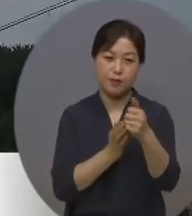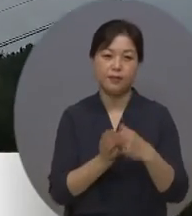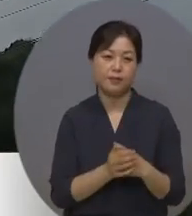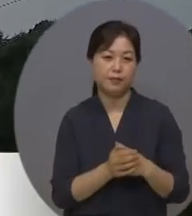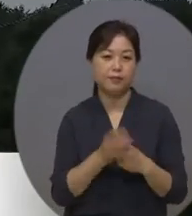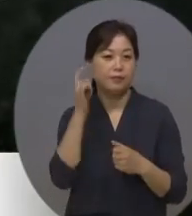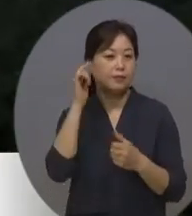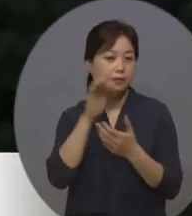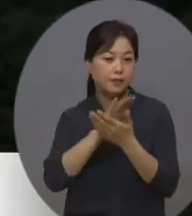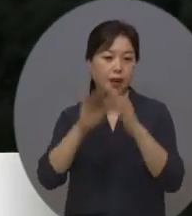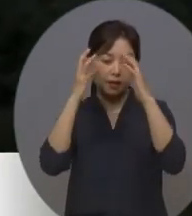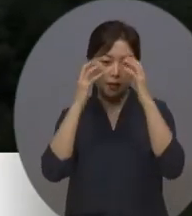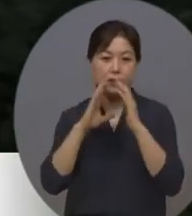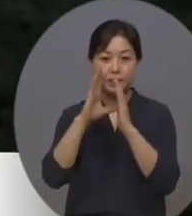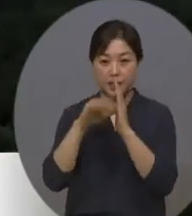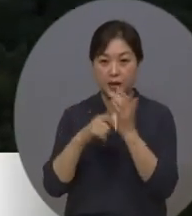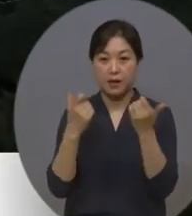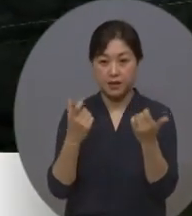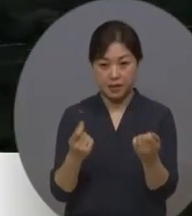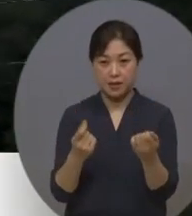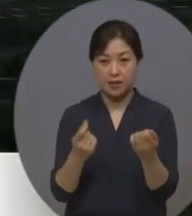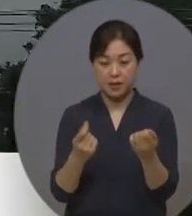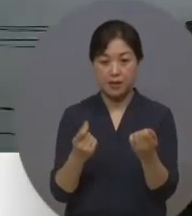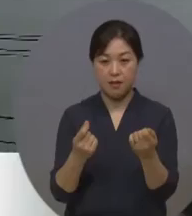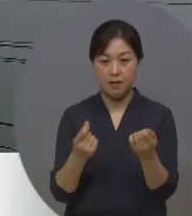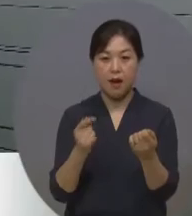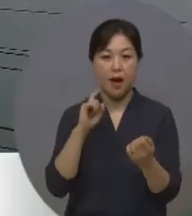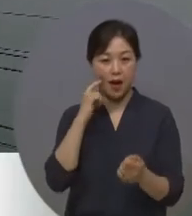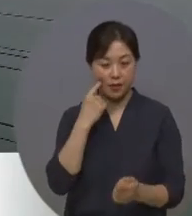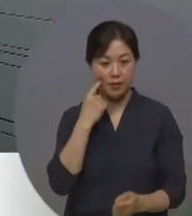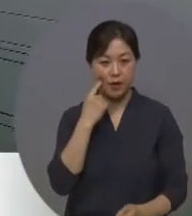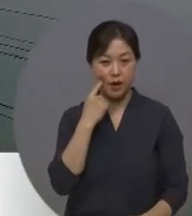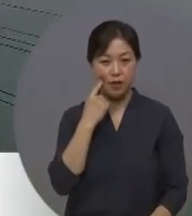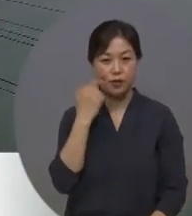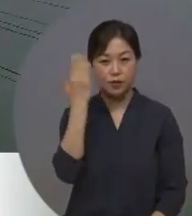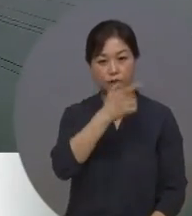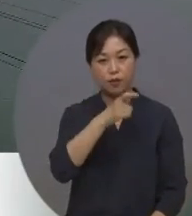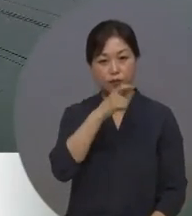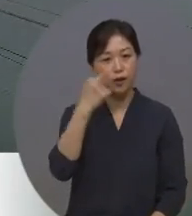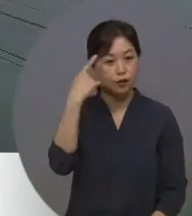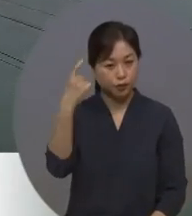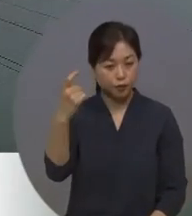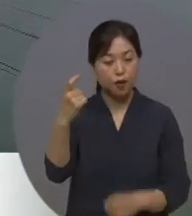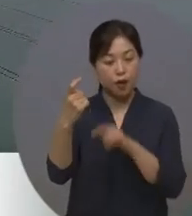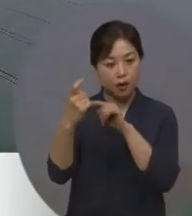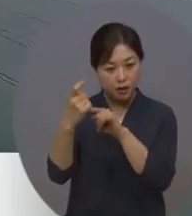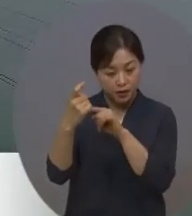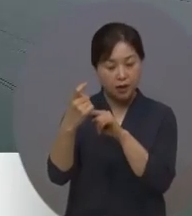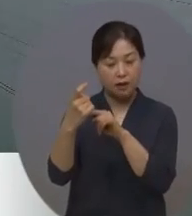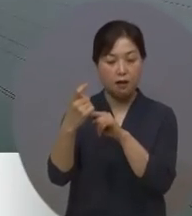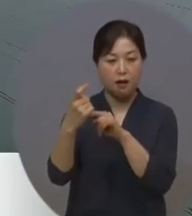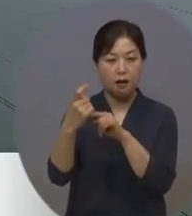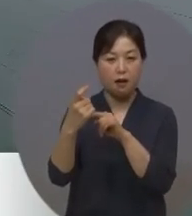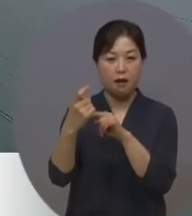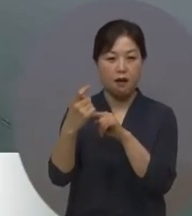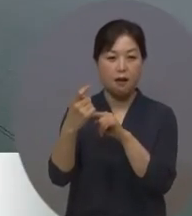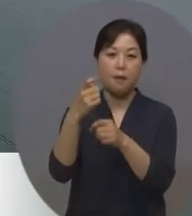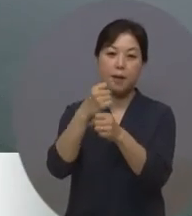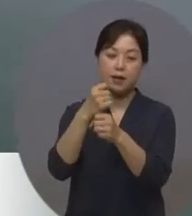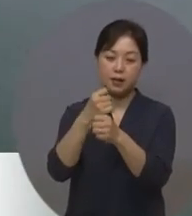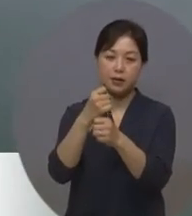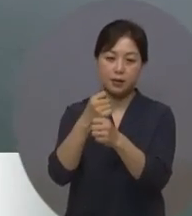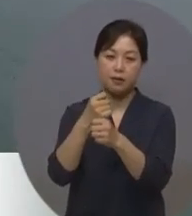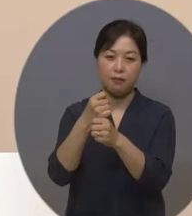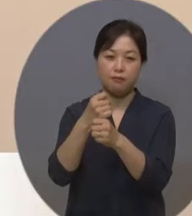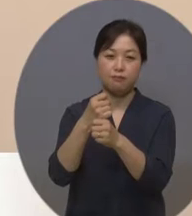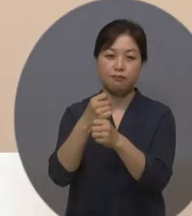여름 계절이 왔기 때문에 아름다운 은하의 여수의 그런 아름다움을 어초 그로 만드셨으면